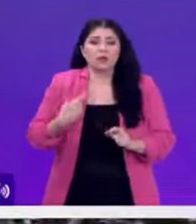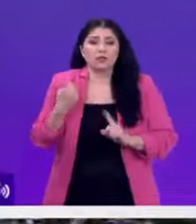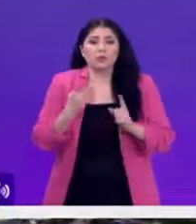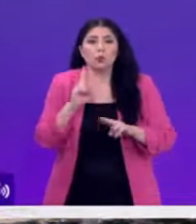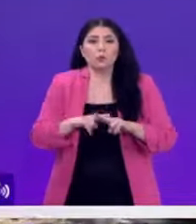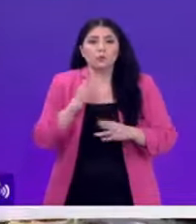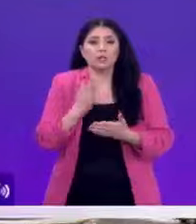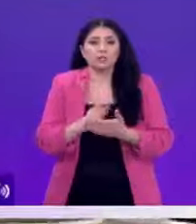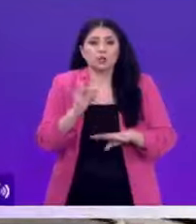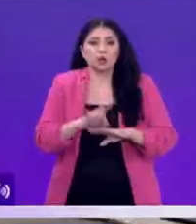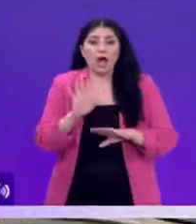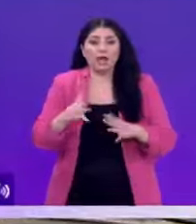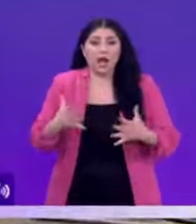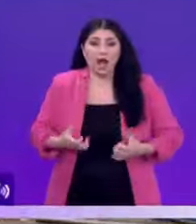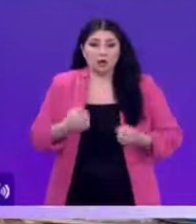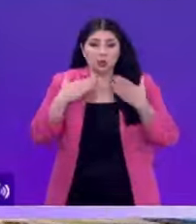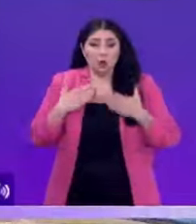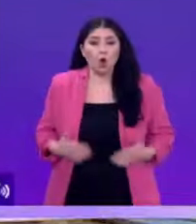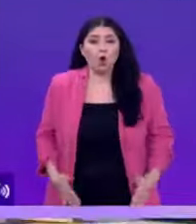medicii.